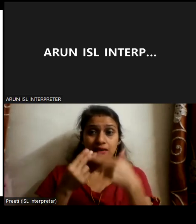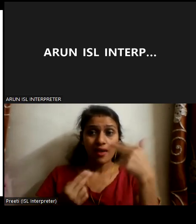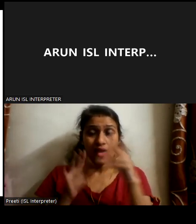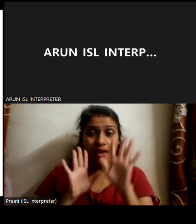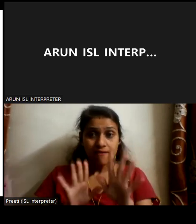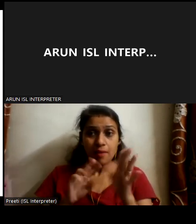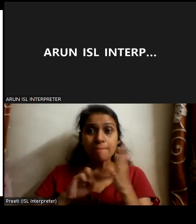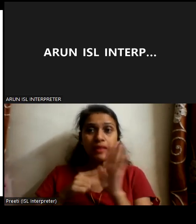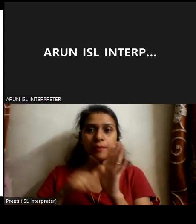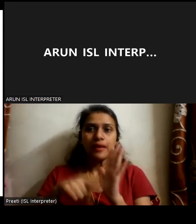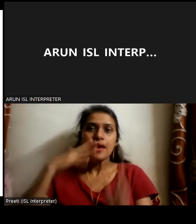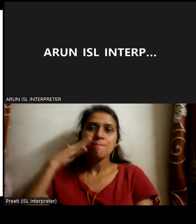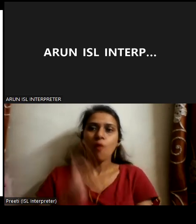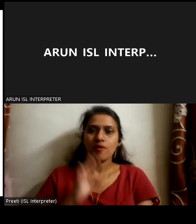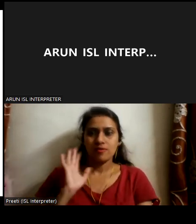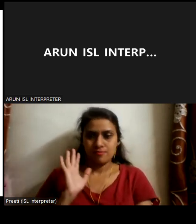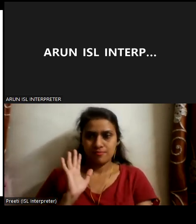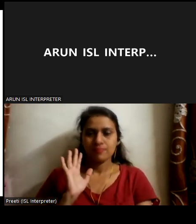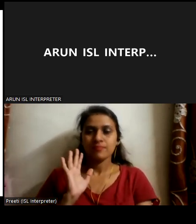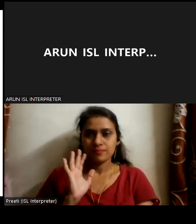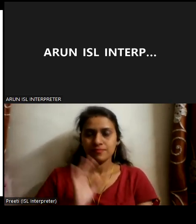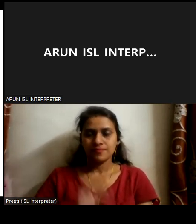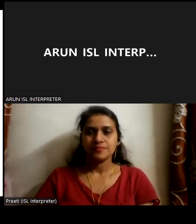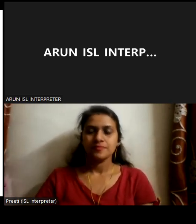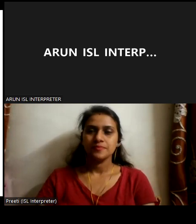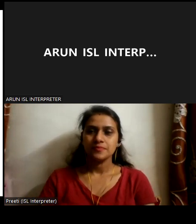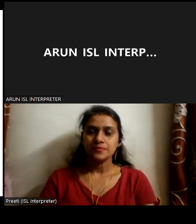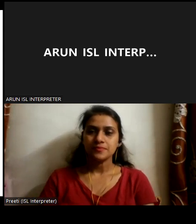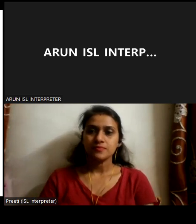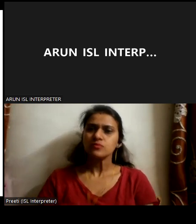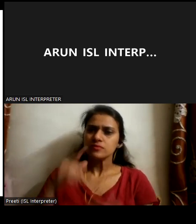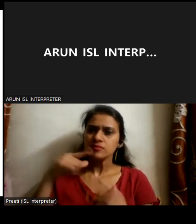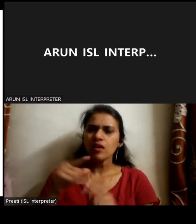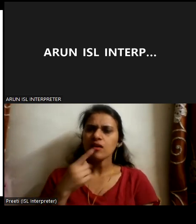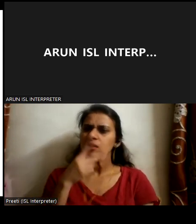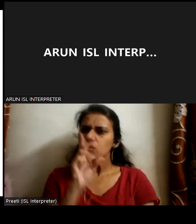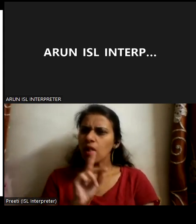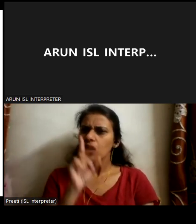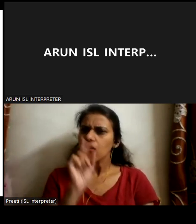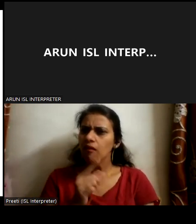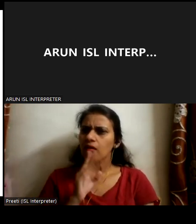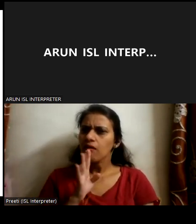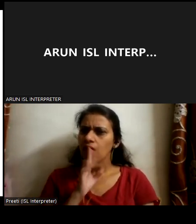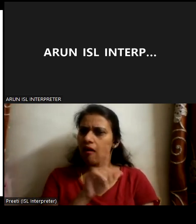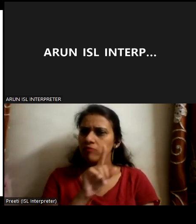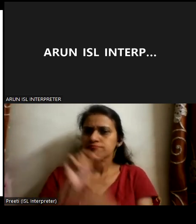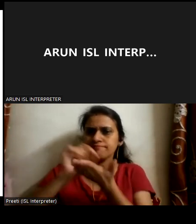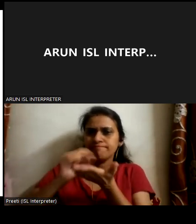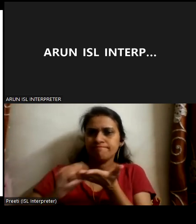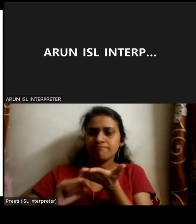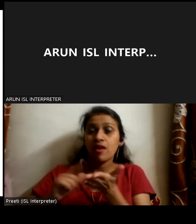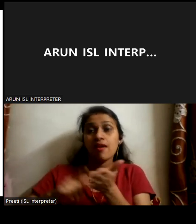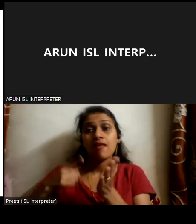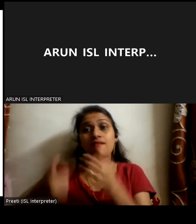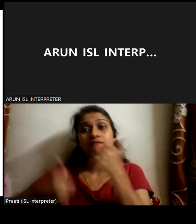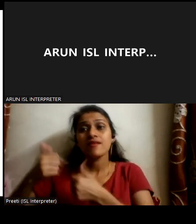ज्यादा मैं ठहर रहा हूँ उसको ध्यान से सुनिएगा, कहीं नोट बना के रखिएगा, क्योंकि यही चीजें आपको आपके फाइनल एग्जाम में भी